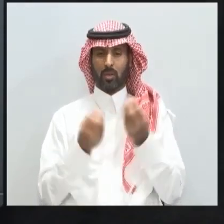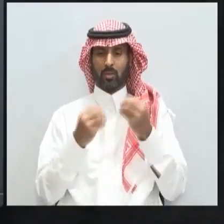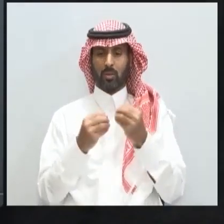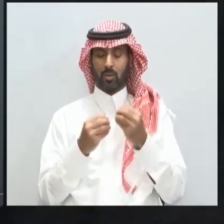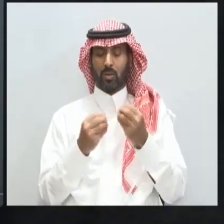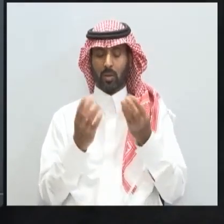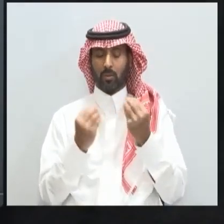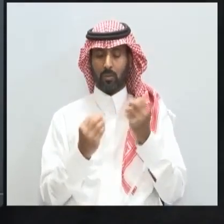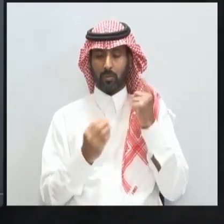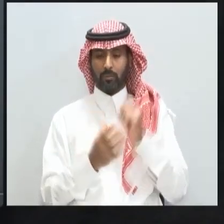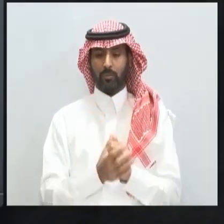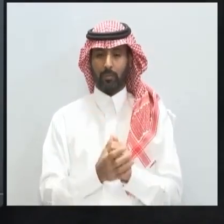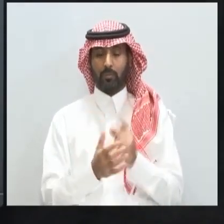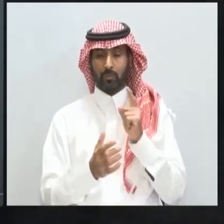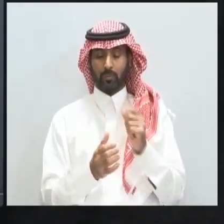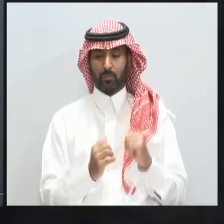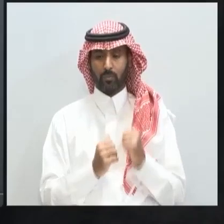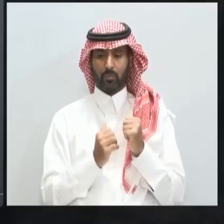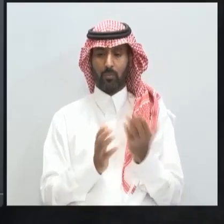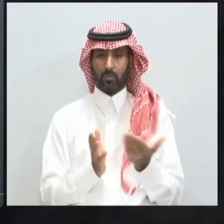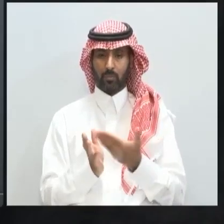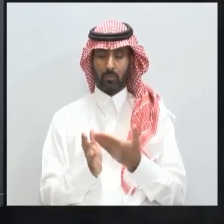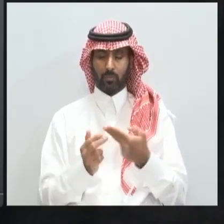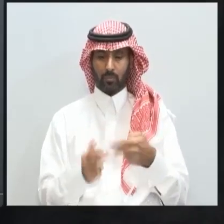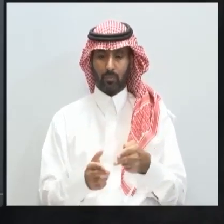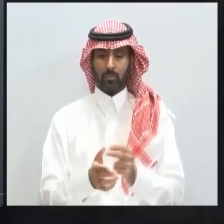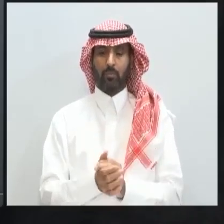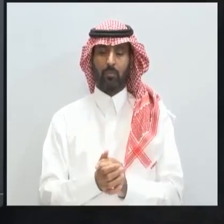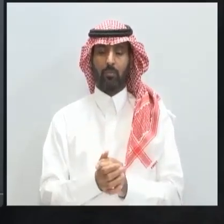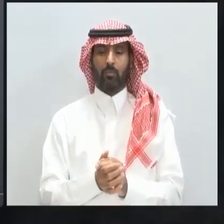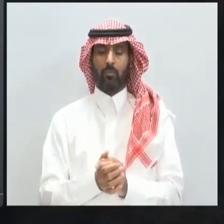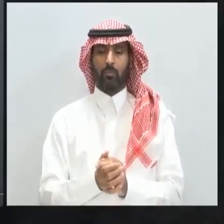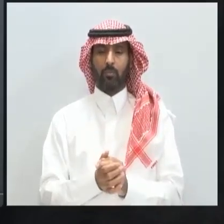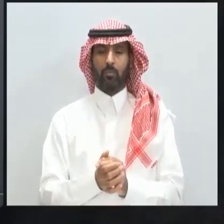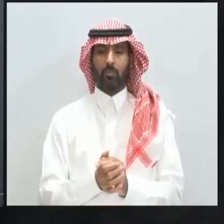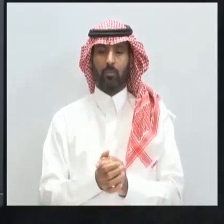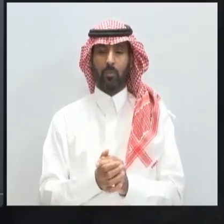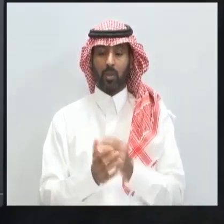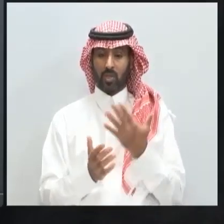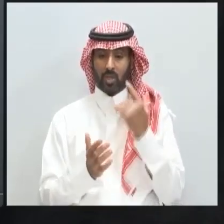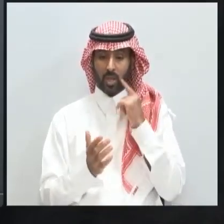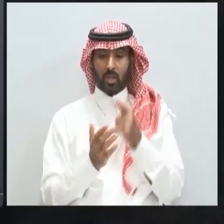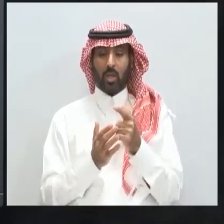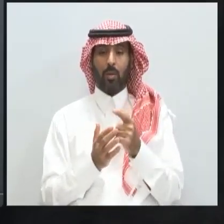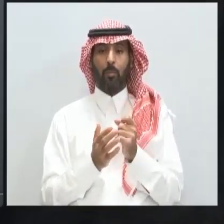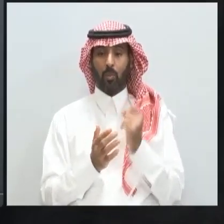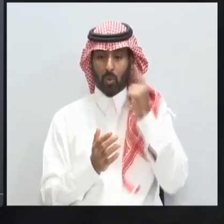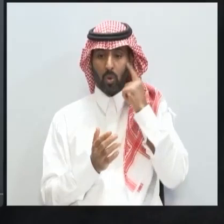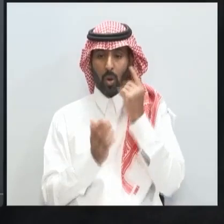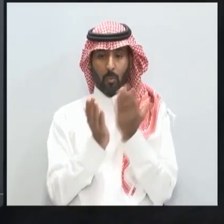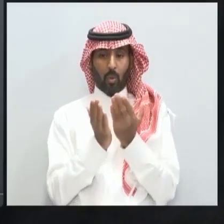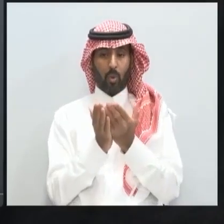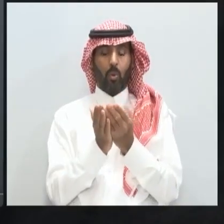علما ابنائي الطلاب بناتي الطالبات نبدا واياكم في شرح هذه الماده الجديده ماده علوم